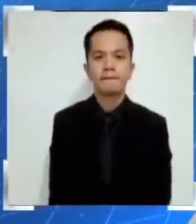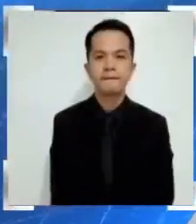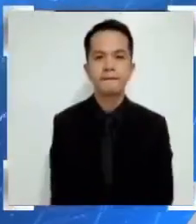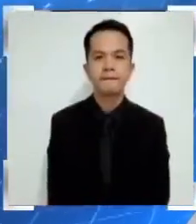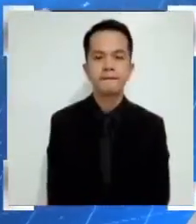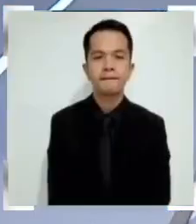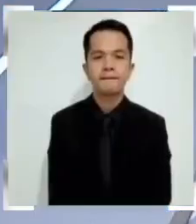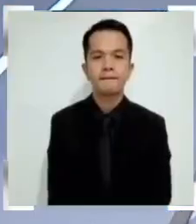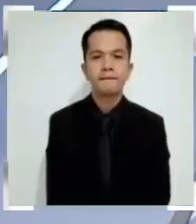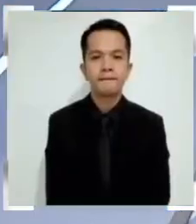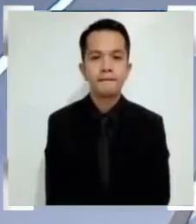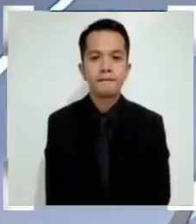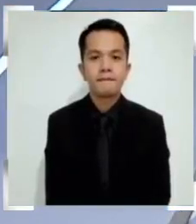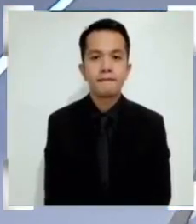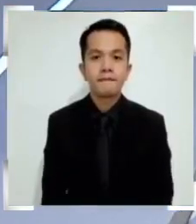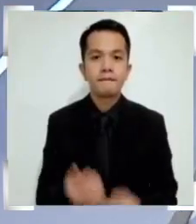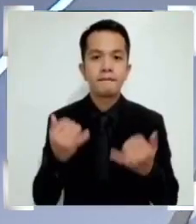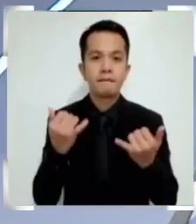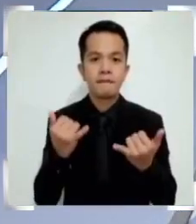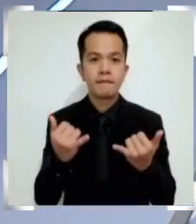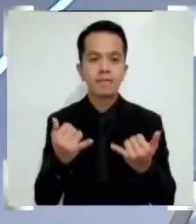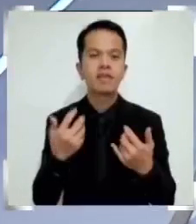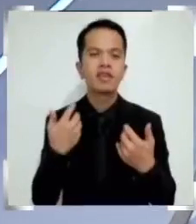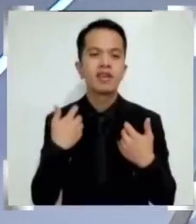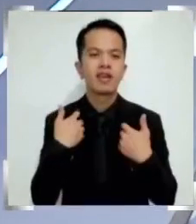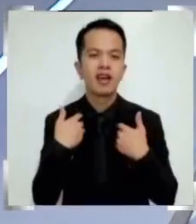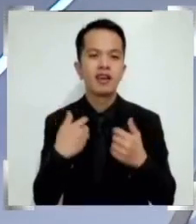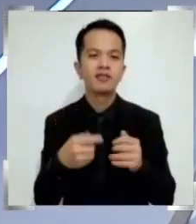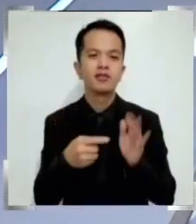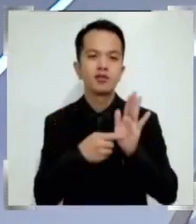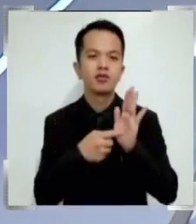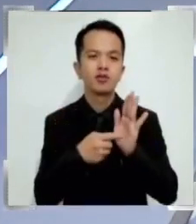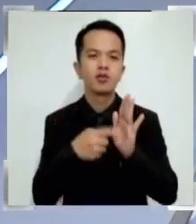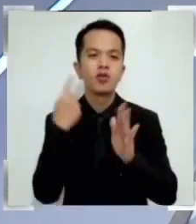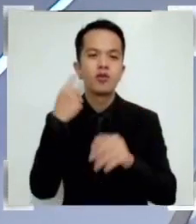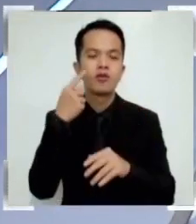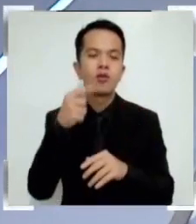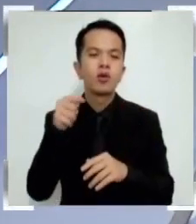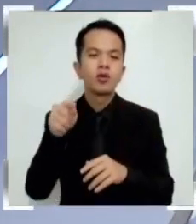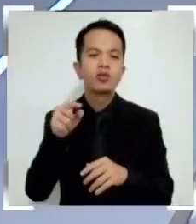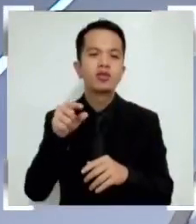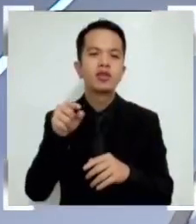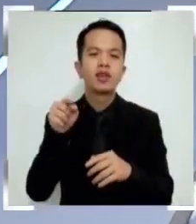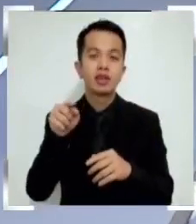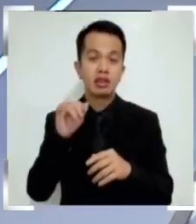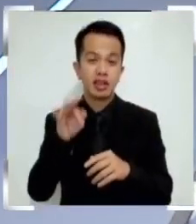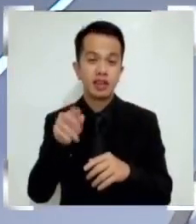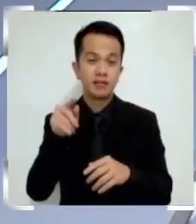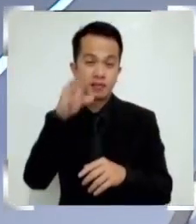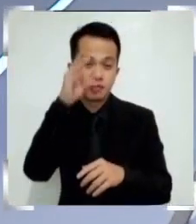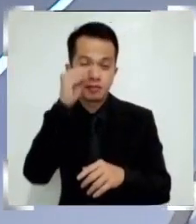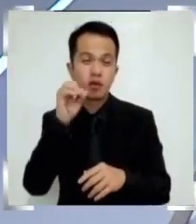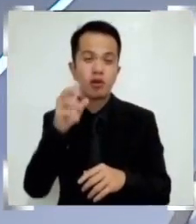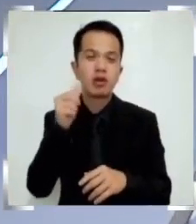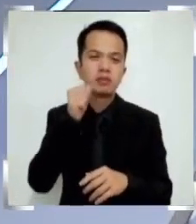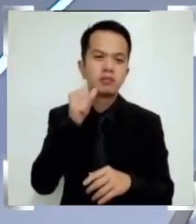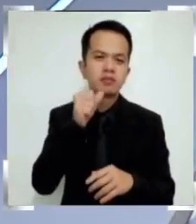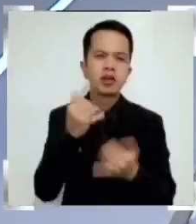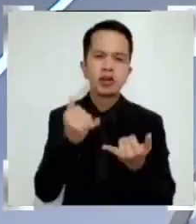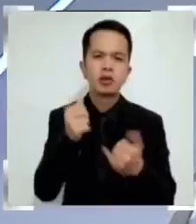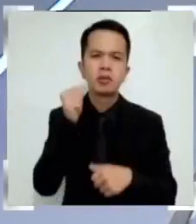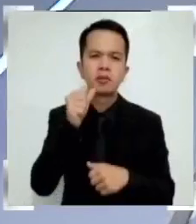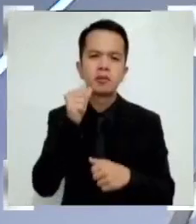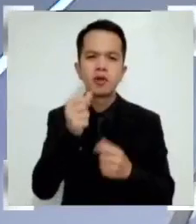Barry Buish Boy stunt ang isang soon-to-be tatay. Para yan sa pag-anunsyo kung baby boy o baby girl nga ba ang kanilang